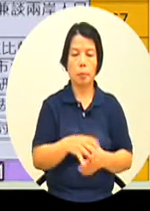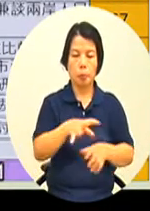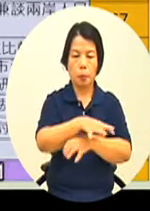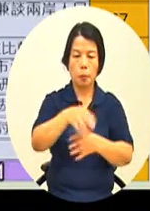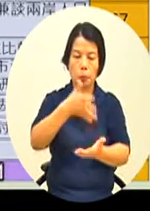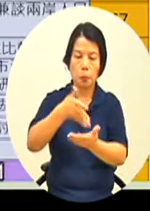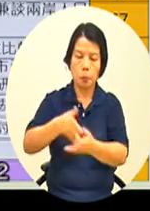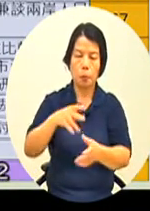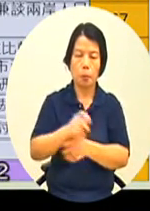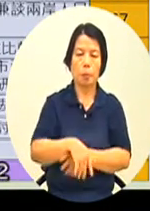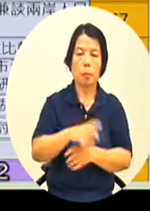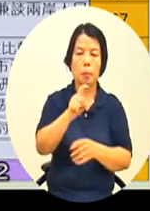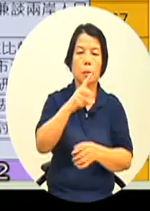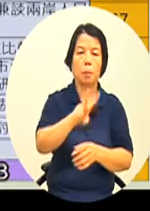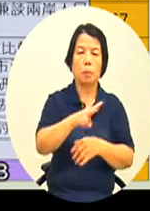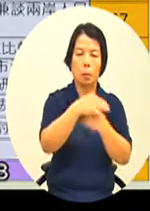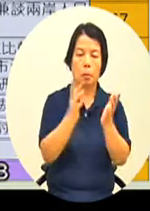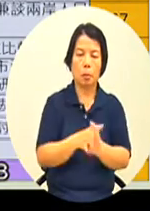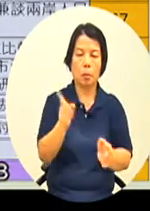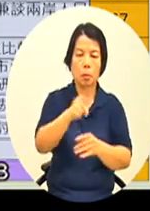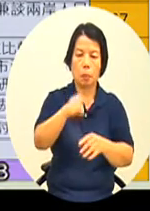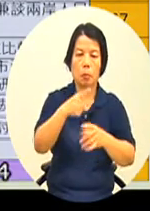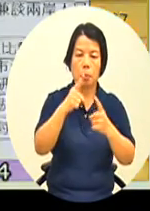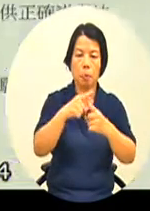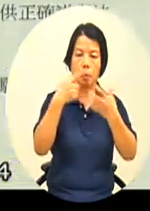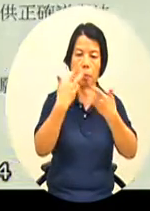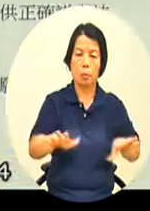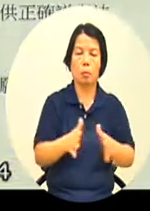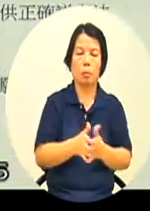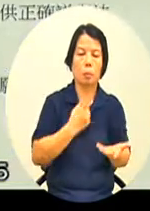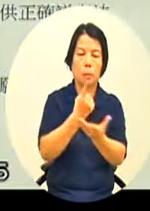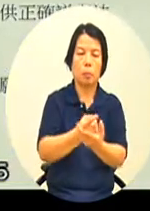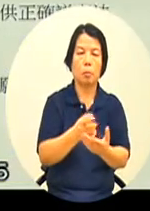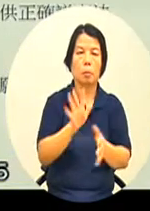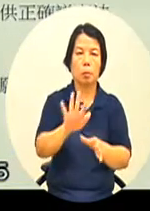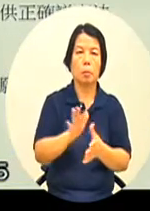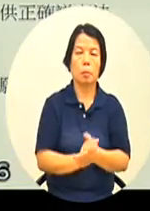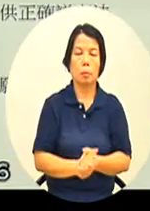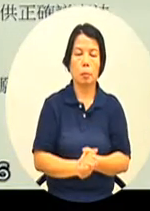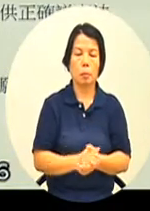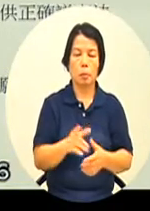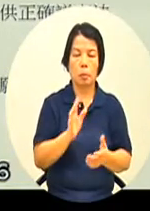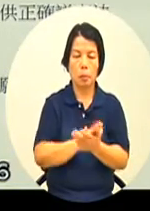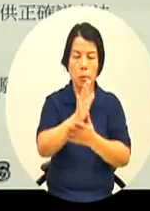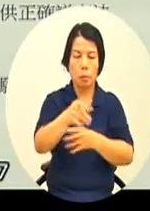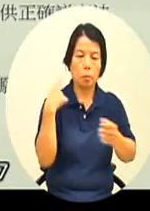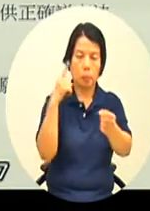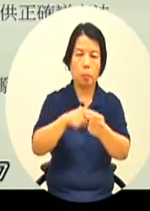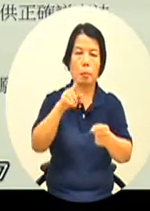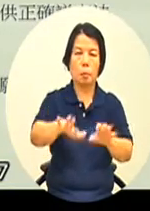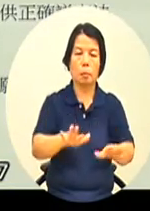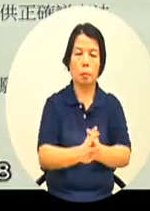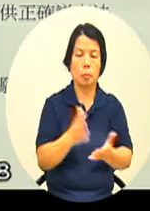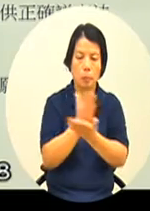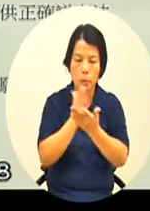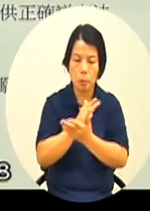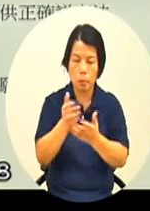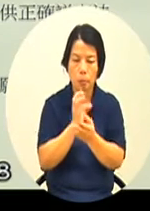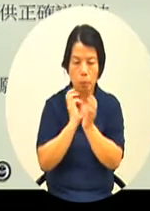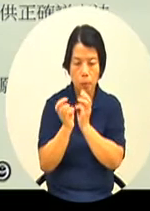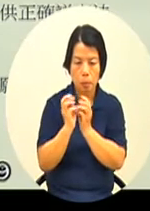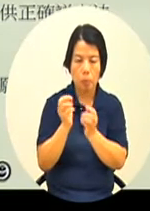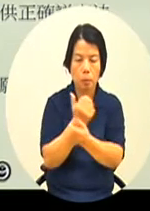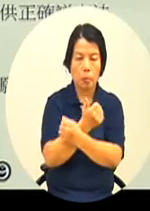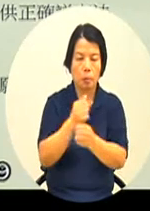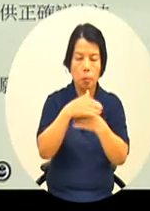有1056人参加，请参阅一览表。本局未来工作重点：一、审慎审议市法规草